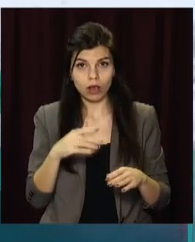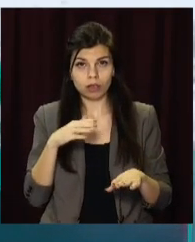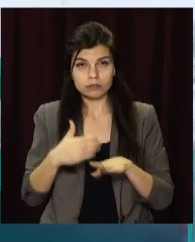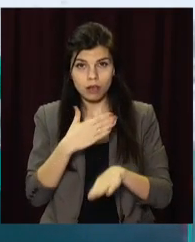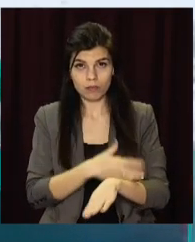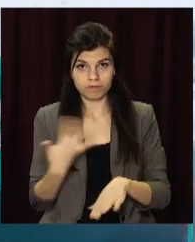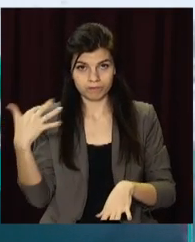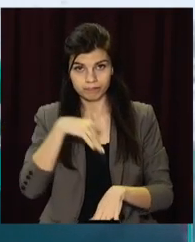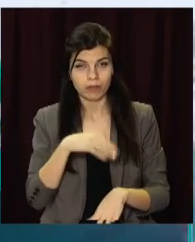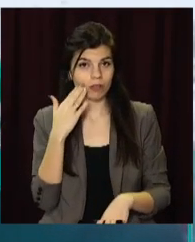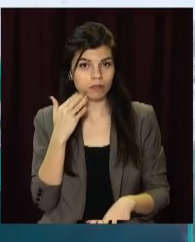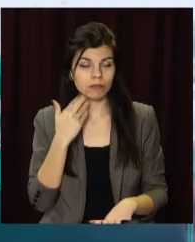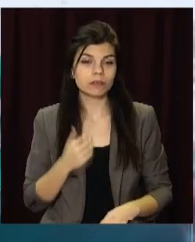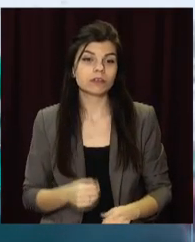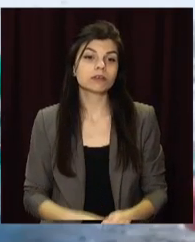сапогом.